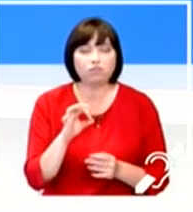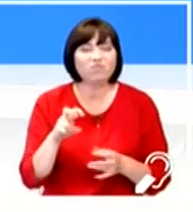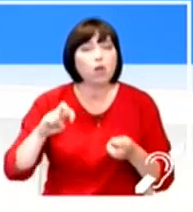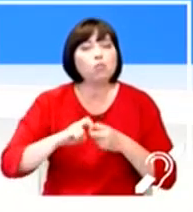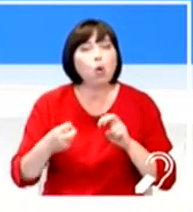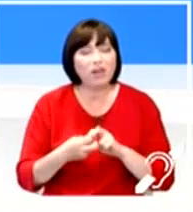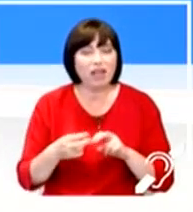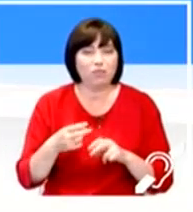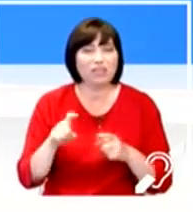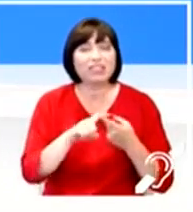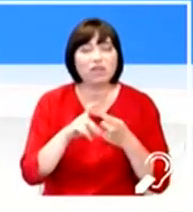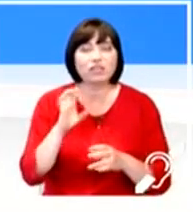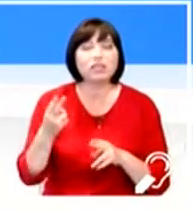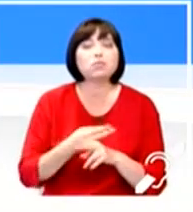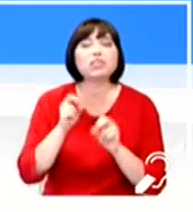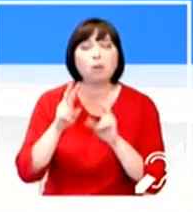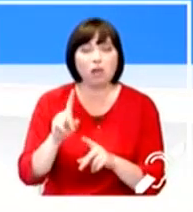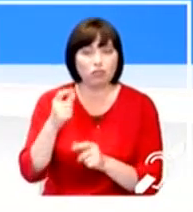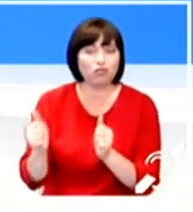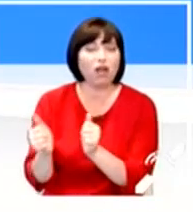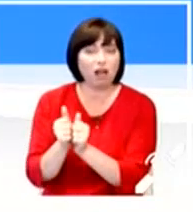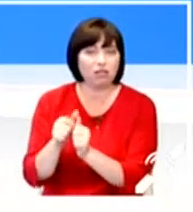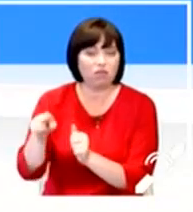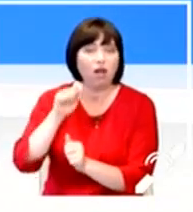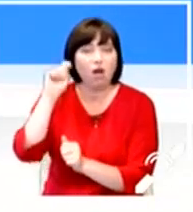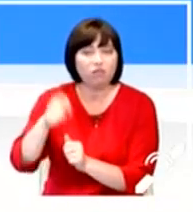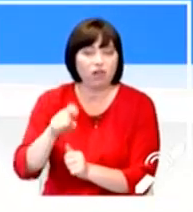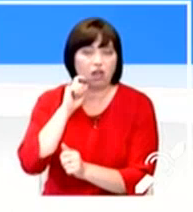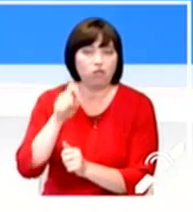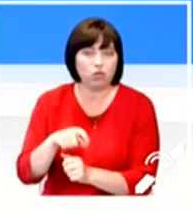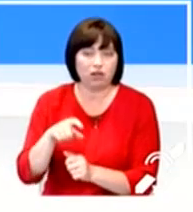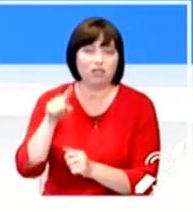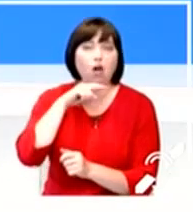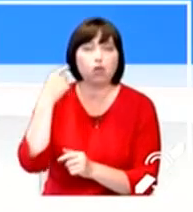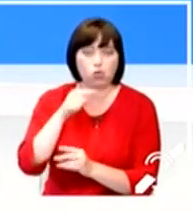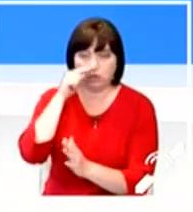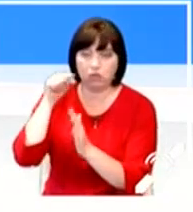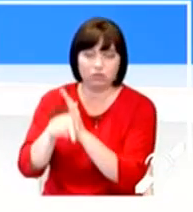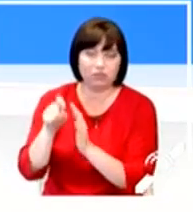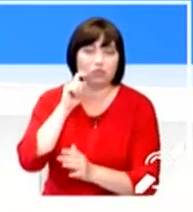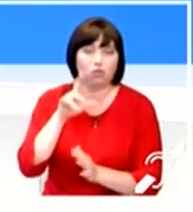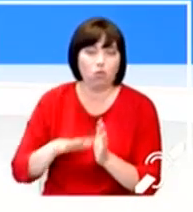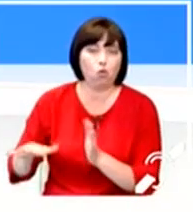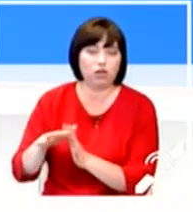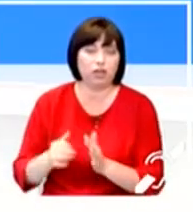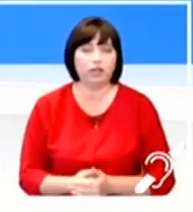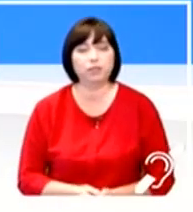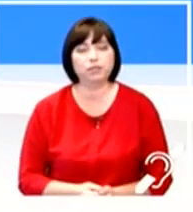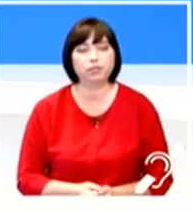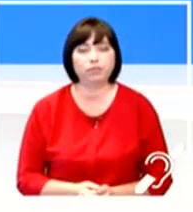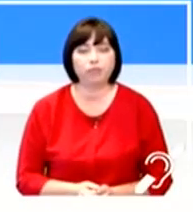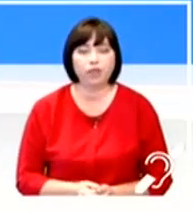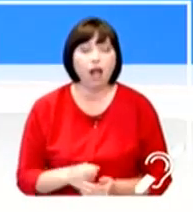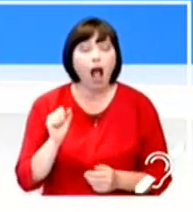provocările de securitate din regiune odată cu invazia ilegală și nejustificată a Federației Ruse în